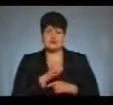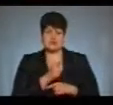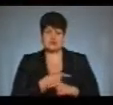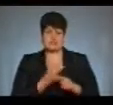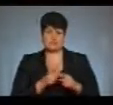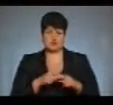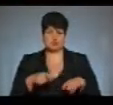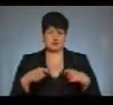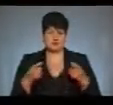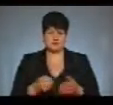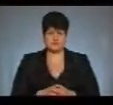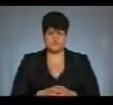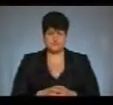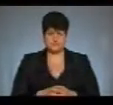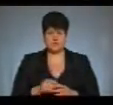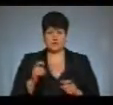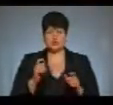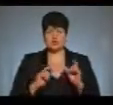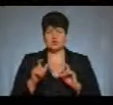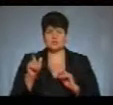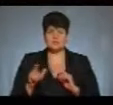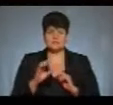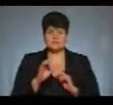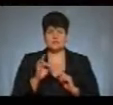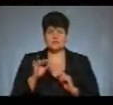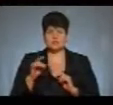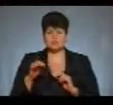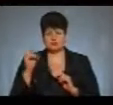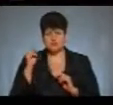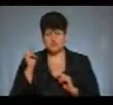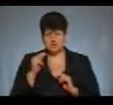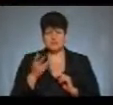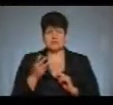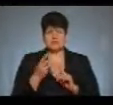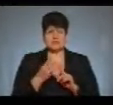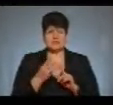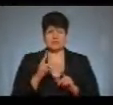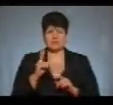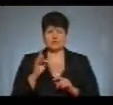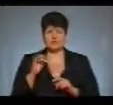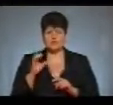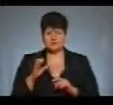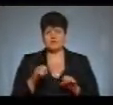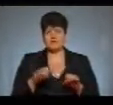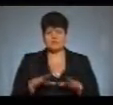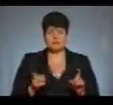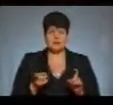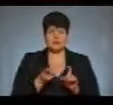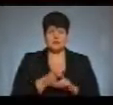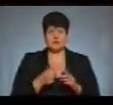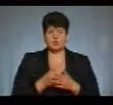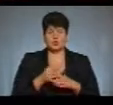забігу. Студент Семен Роздобудько навчається на 3-му курсі в економічному університеті. Каже, вирішив приєднатись до